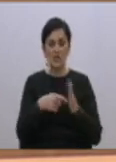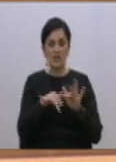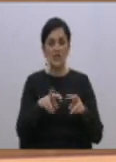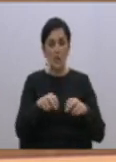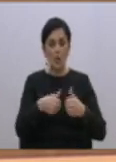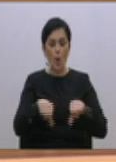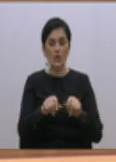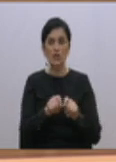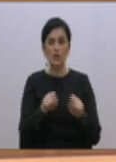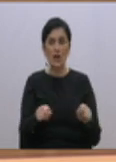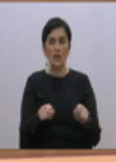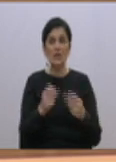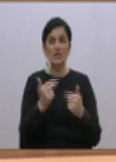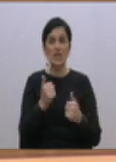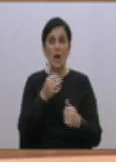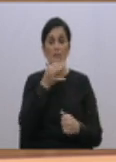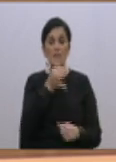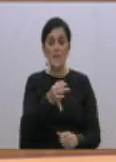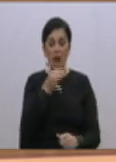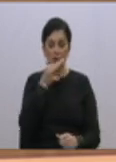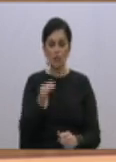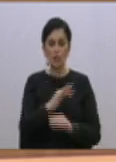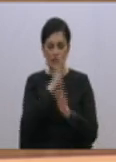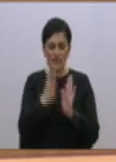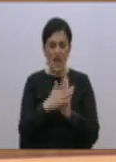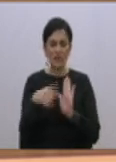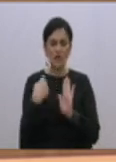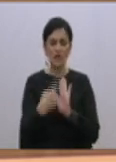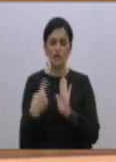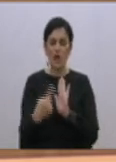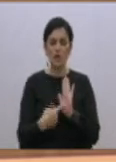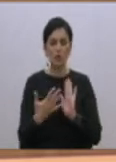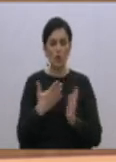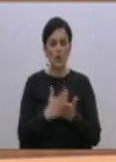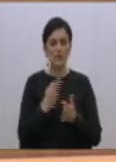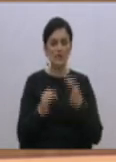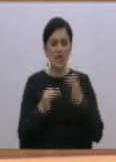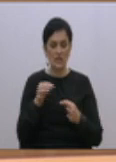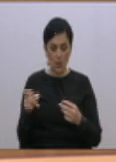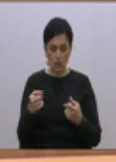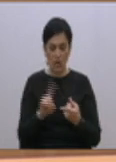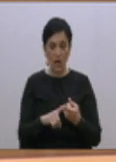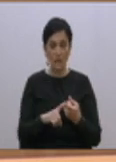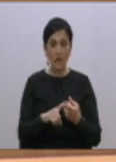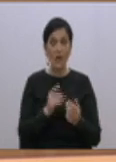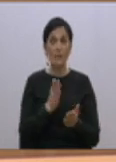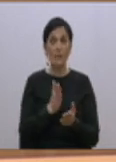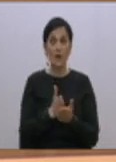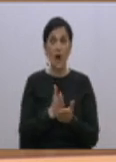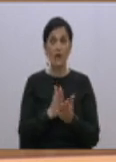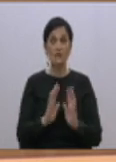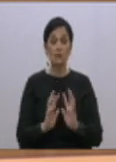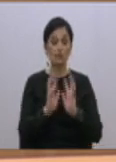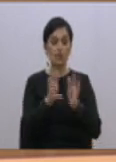კომისია და პასუხი გაეცეს ყველა იმ შეკითხვას, რომელიც გვაქვს სასამართლოსთან დაკავშირებით, აქვს